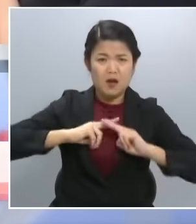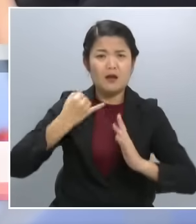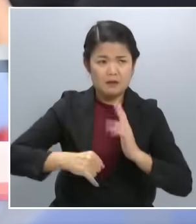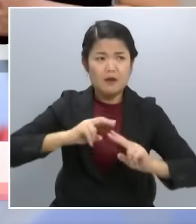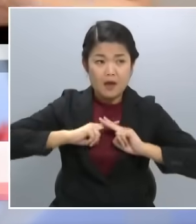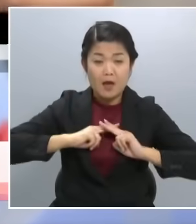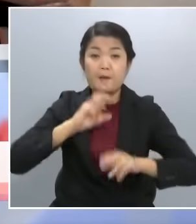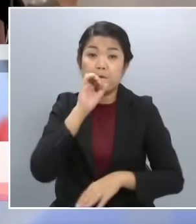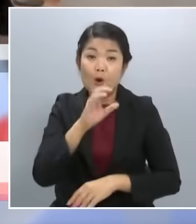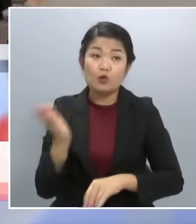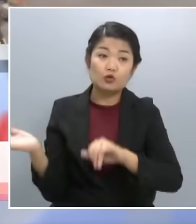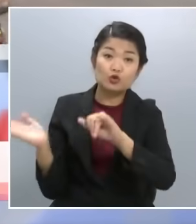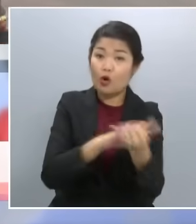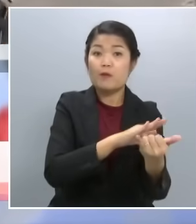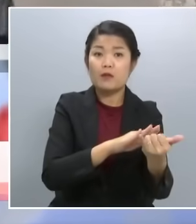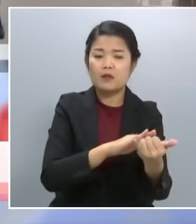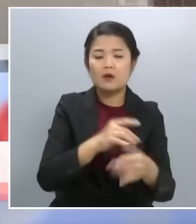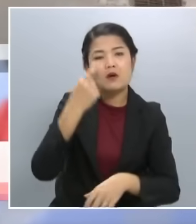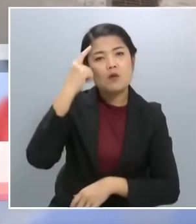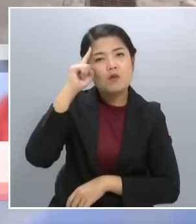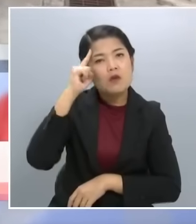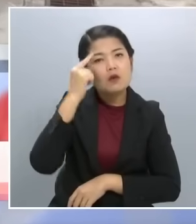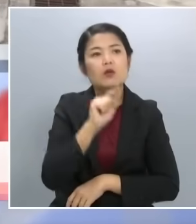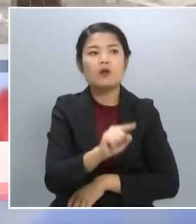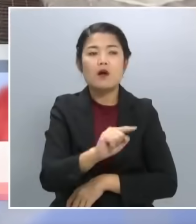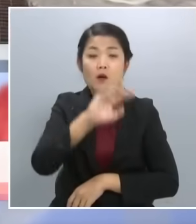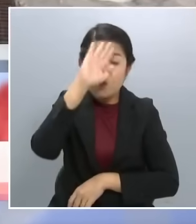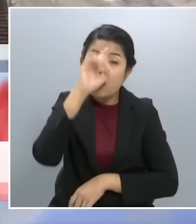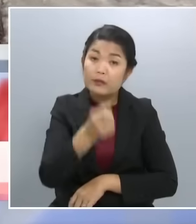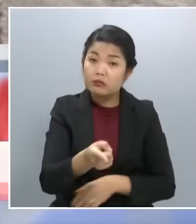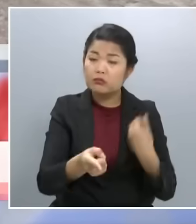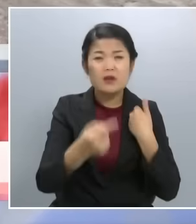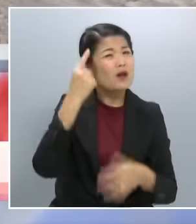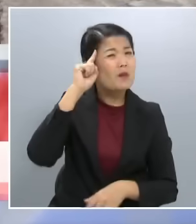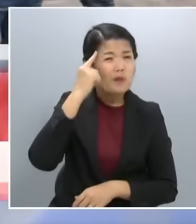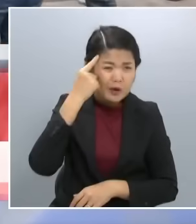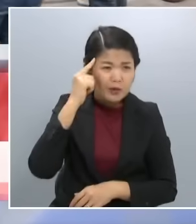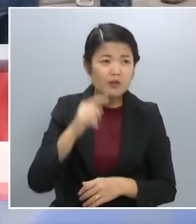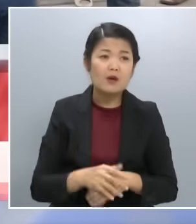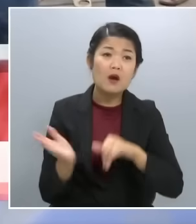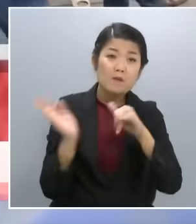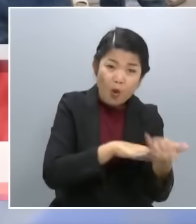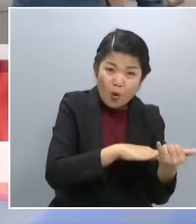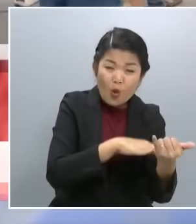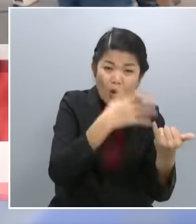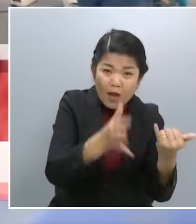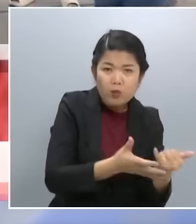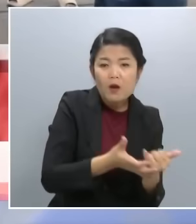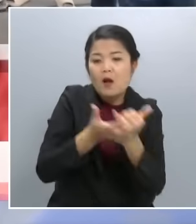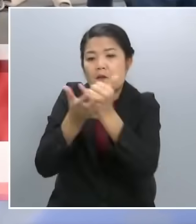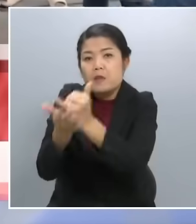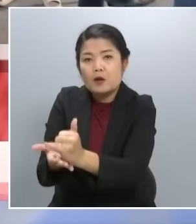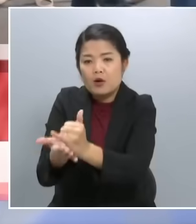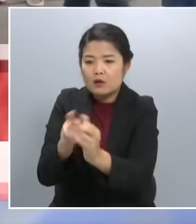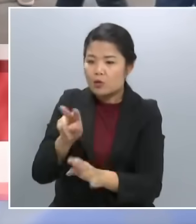โบพี่แพรวร่วงเตียงพี่ไม่รู้ว่าแพรวอ่ะเป็นโรคประจำตัวแล้วตีกันเสร็จพี่ก็เลยให้แพรวไปนอนเป็นที่นอนพอพี่จะหันมาอีก